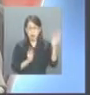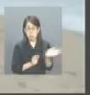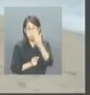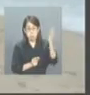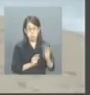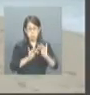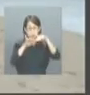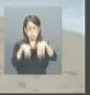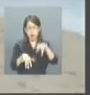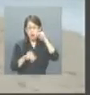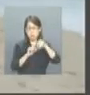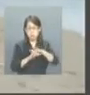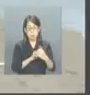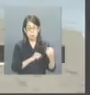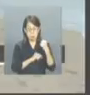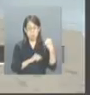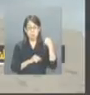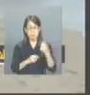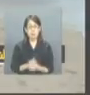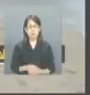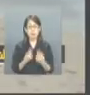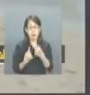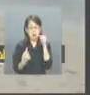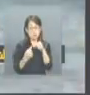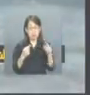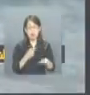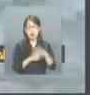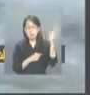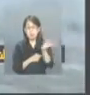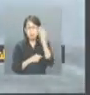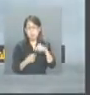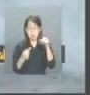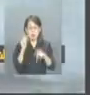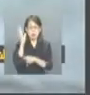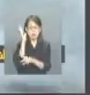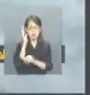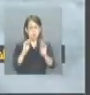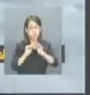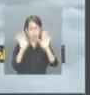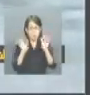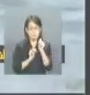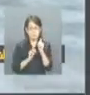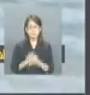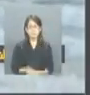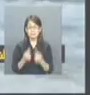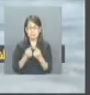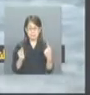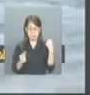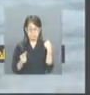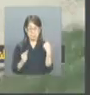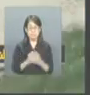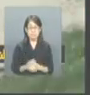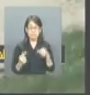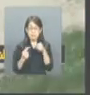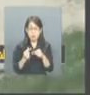รงขึ้นสภาพอากาศโดยทั่วไปในจังหวัดภูเก็ตยังคงมีท้องฟ้าโปร่งใสมีเพียงบางพื้นที่ที่มีฝ